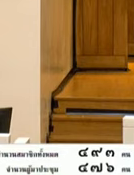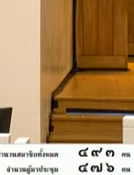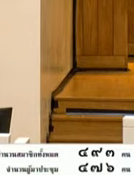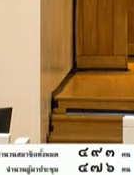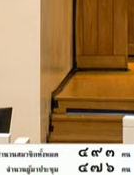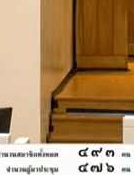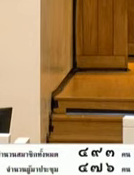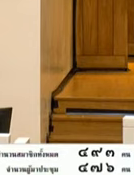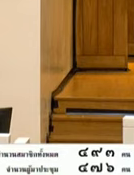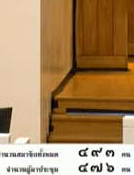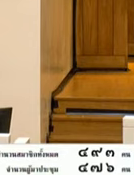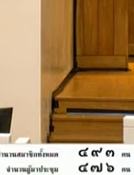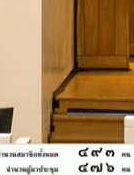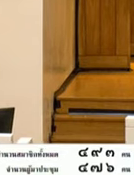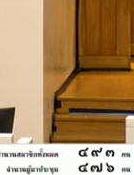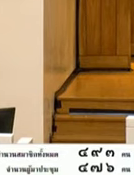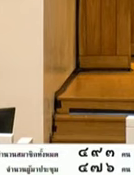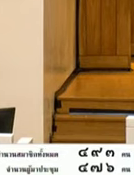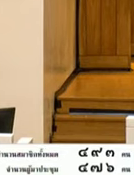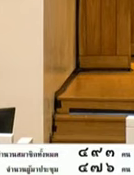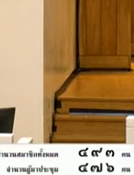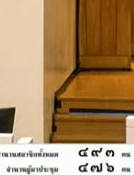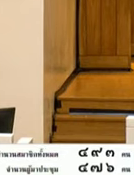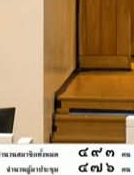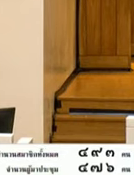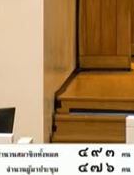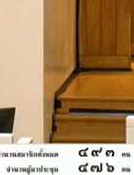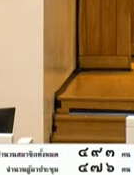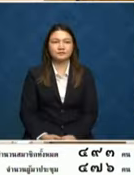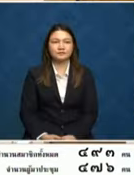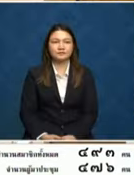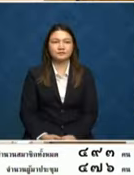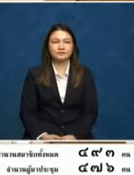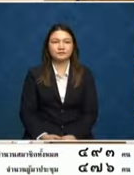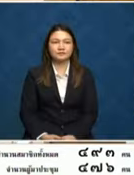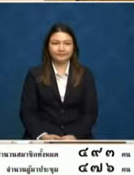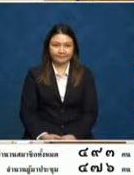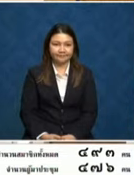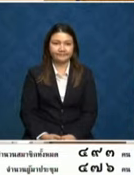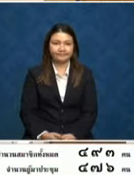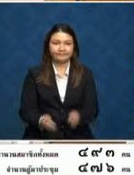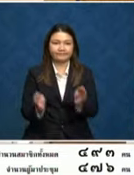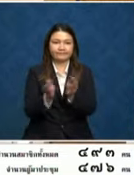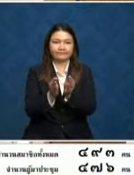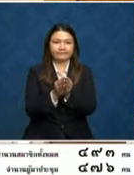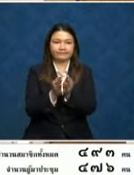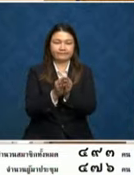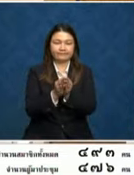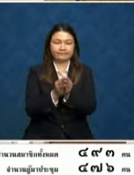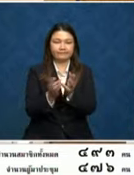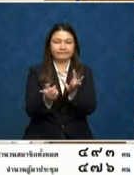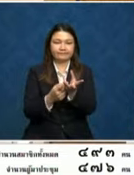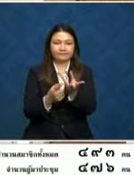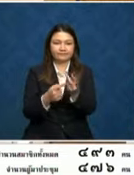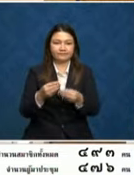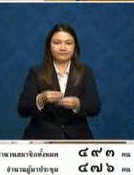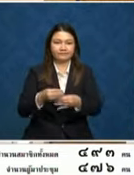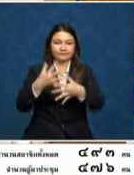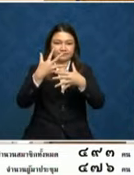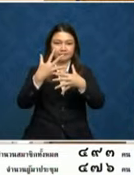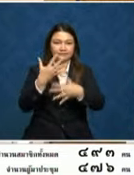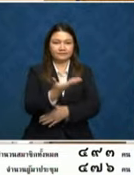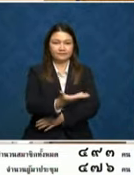มีท่านสมาชิกท่านใดยังไม่ลงคะแนนครับไม่มีนะครับเจ้าหน้าที่แสดงผลนะครับ